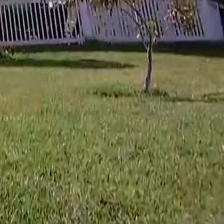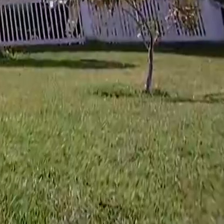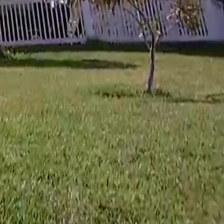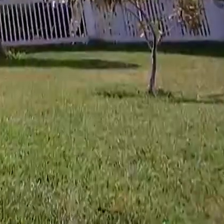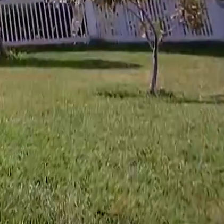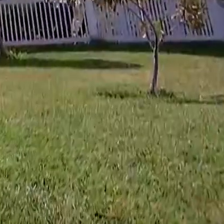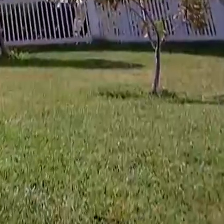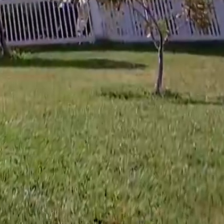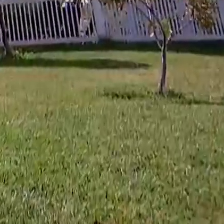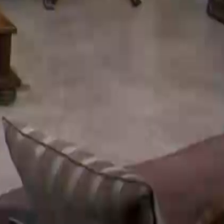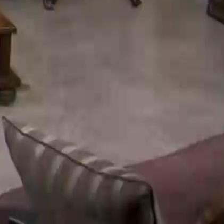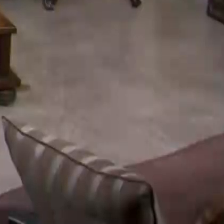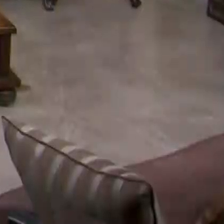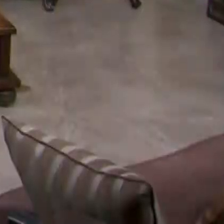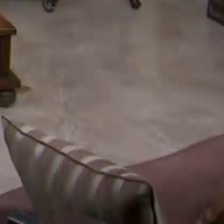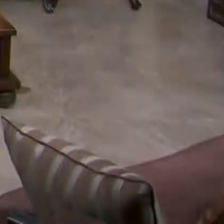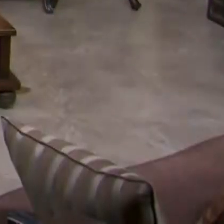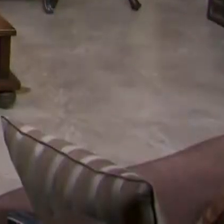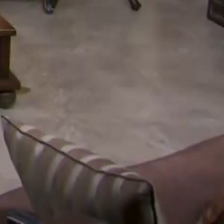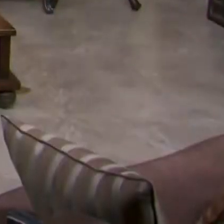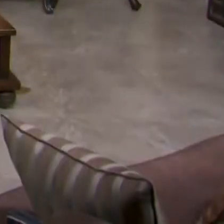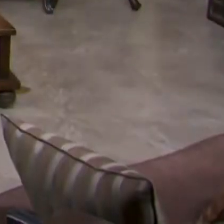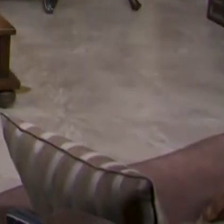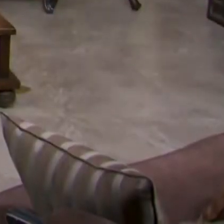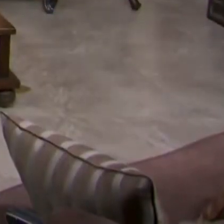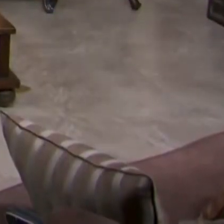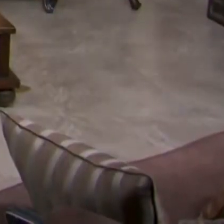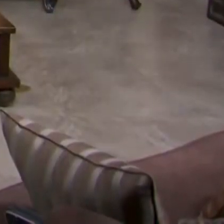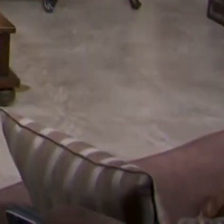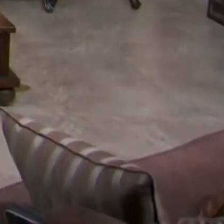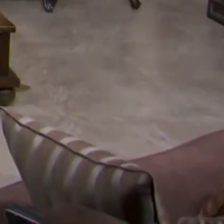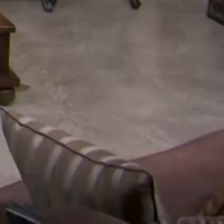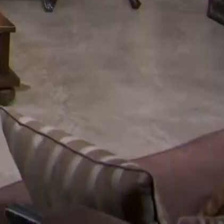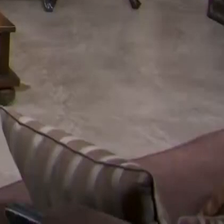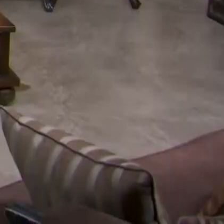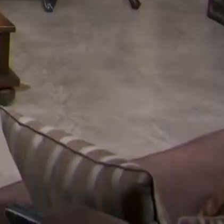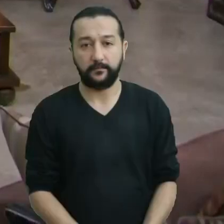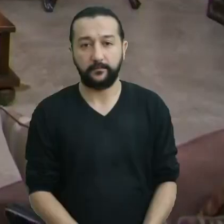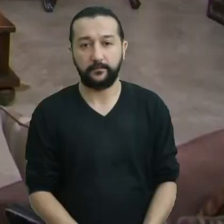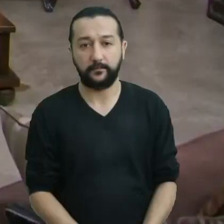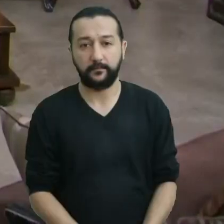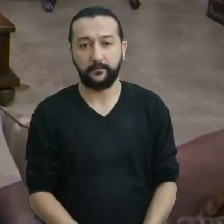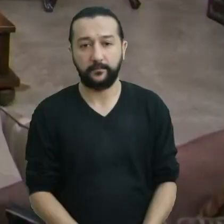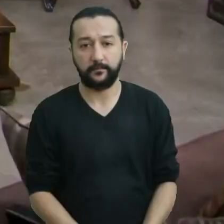Bahçenin kamelya tarafı. Nurhan koluna astığı kahverengi montuyla salona indi.